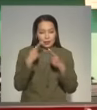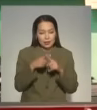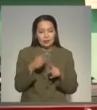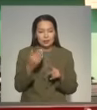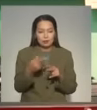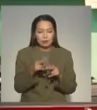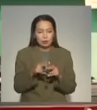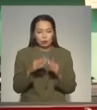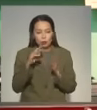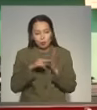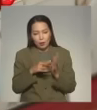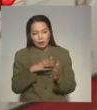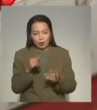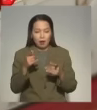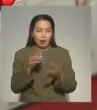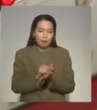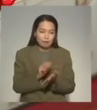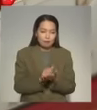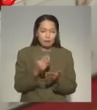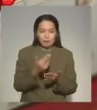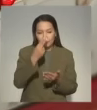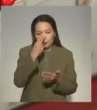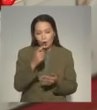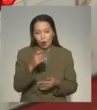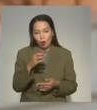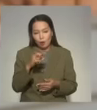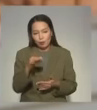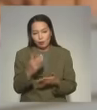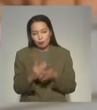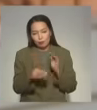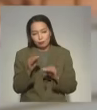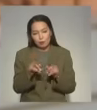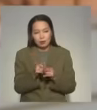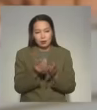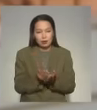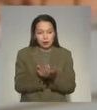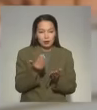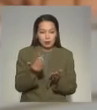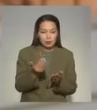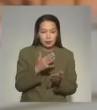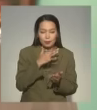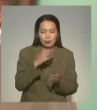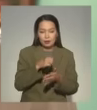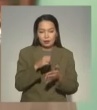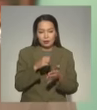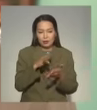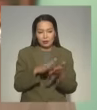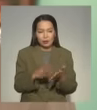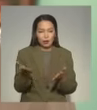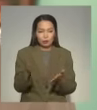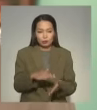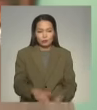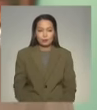домах пионеров. Дальше увлечение затянуло и превратилось в хобби. За полвека таких судов у мастера скопилось 19. Ну, мне нравится